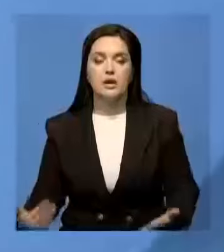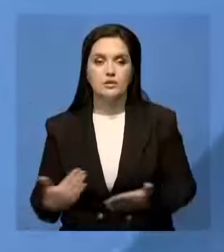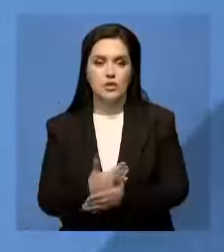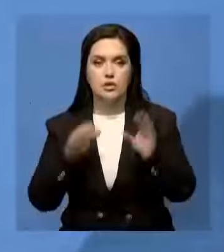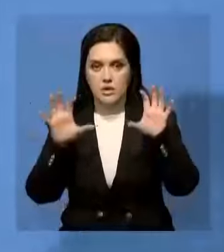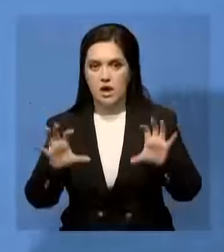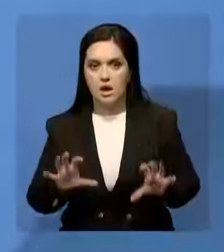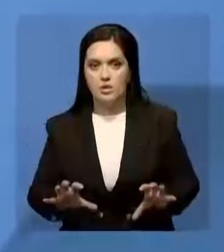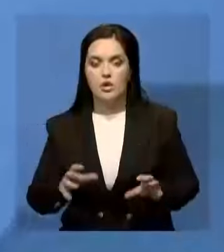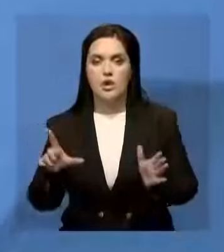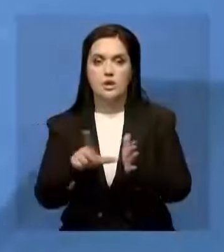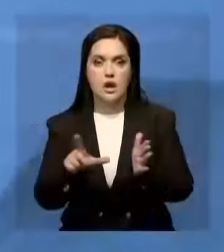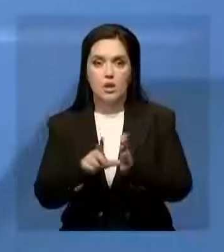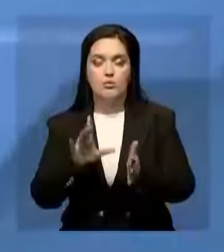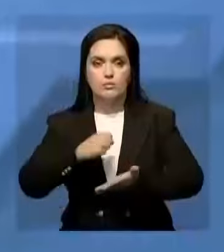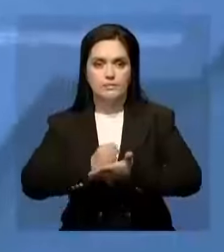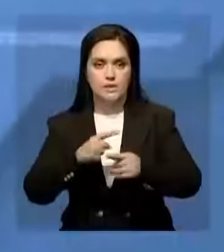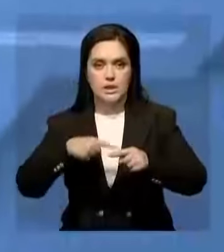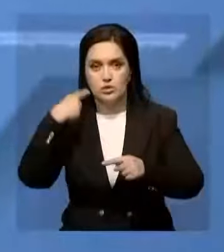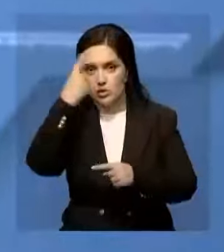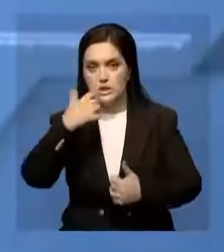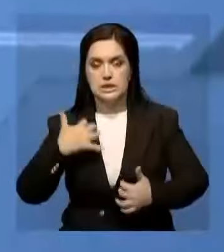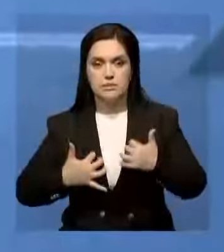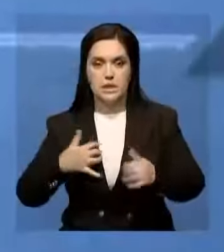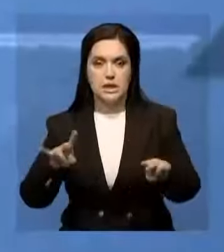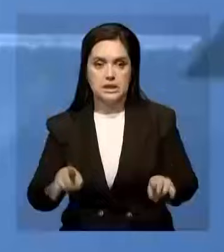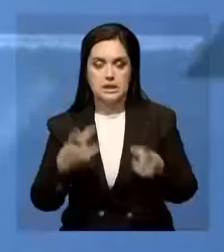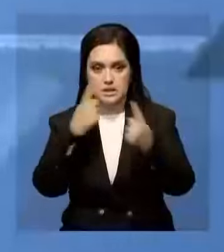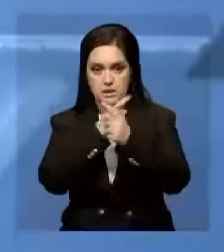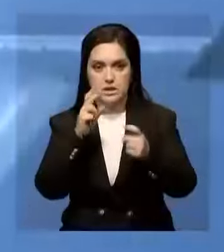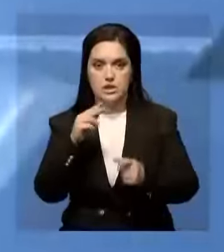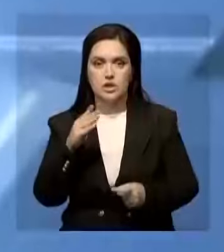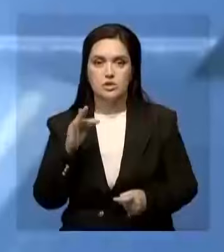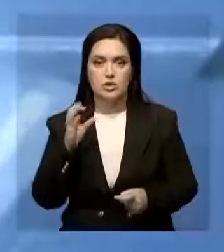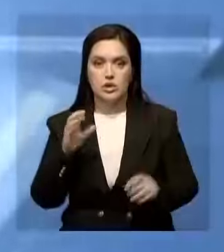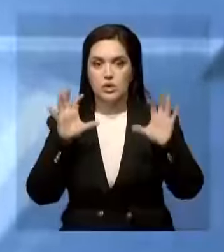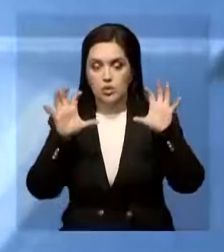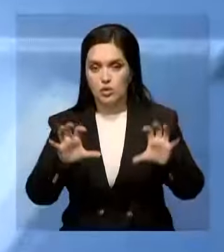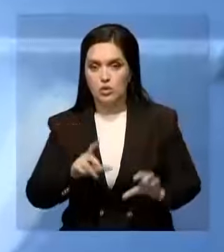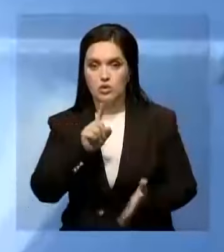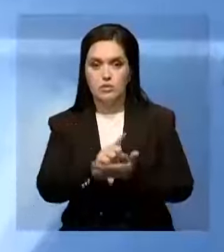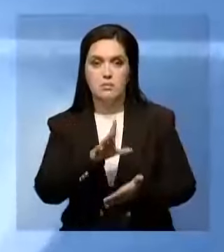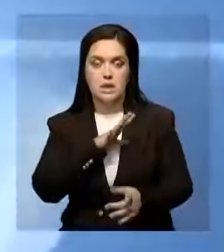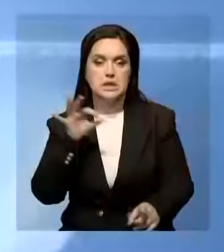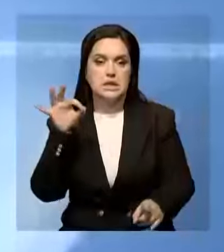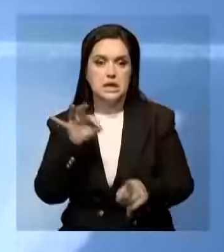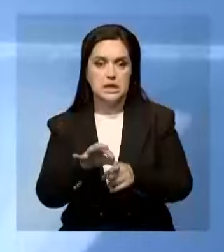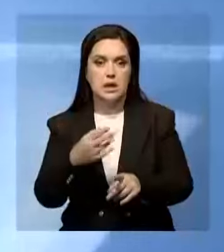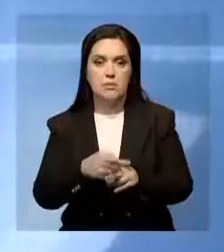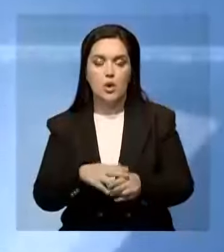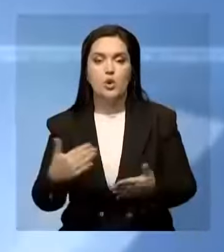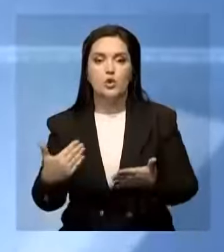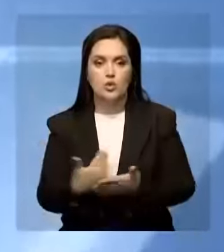Новый налоговый кодекс будет принят в следующем году. Спешка в этом вопросе недопустима. Об этом заявил Касым-Жомарт Токаев. Кодекс должен быть нацелен